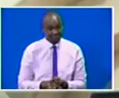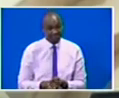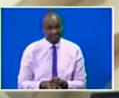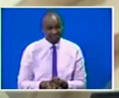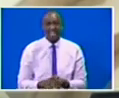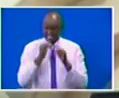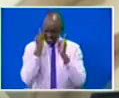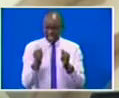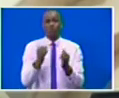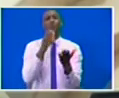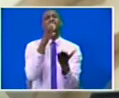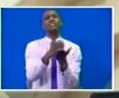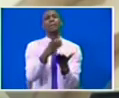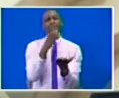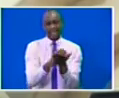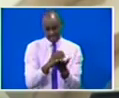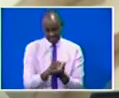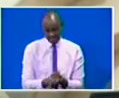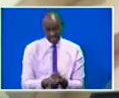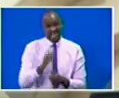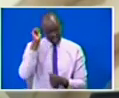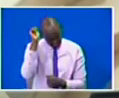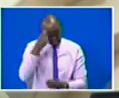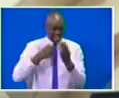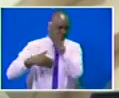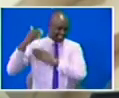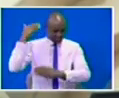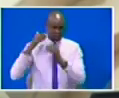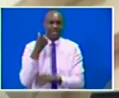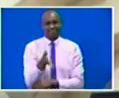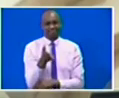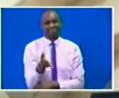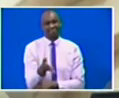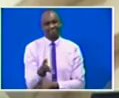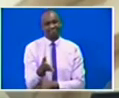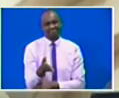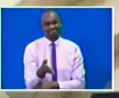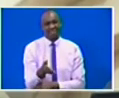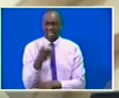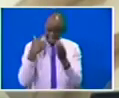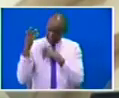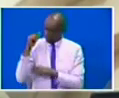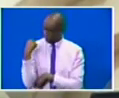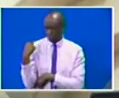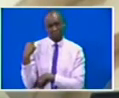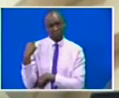on a new chapter in Kenya's history, a history